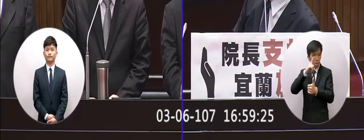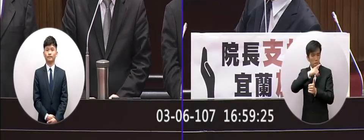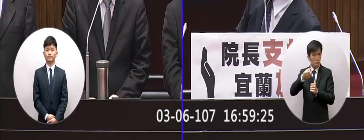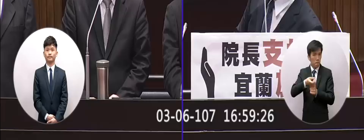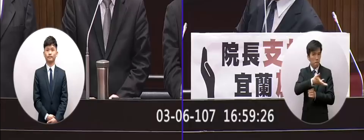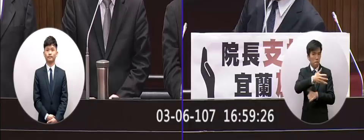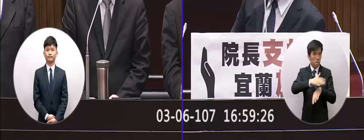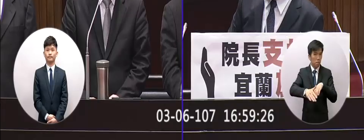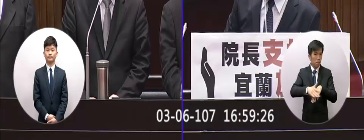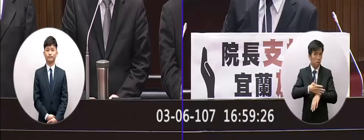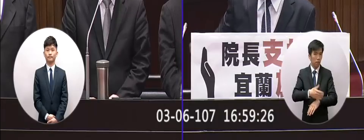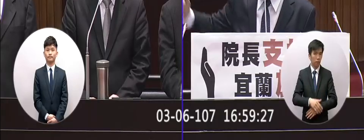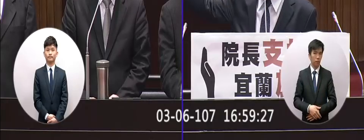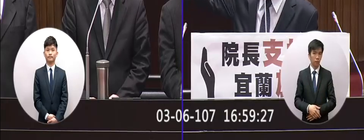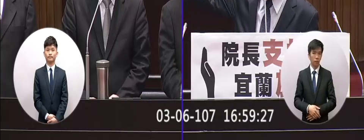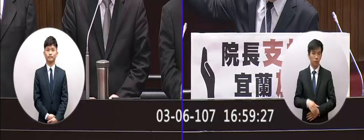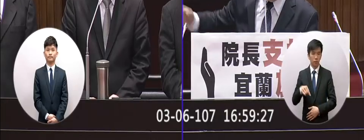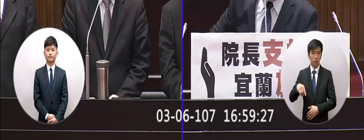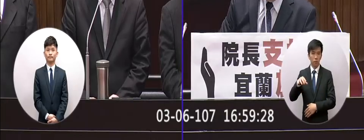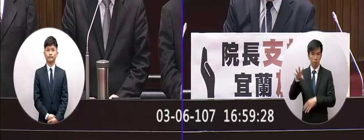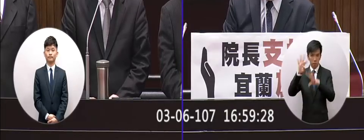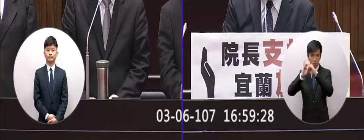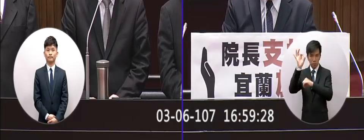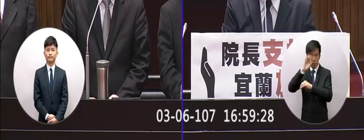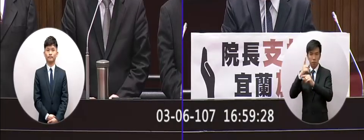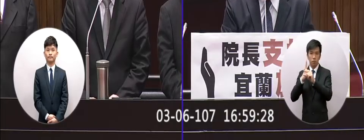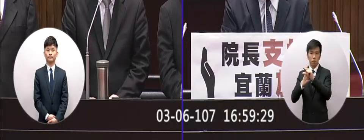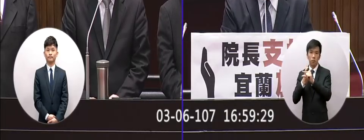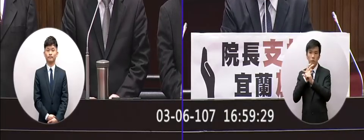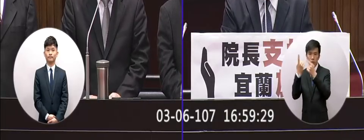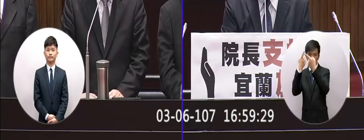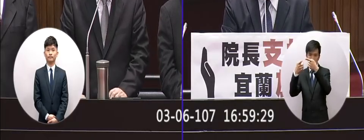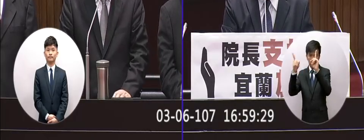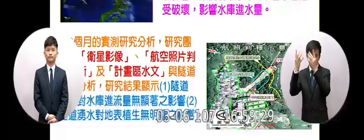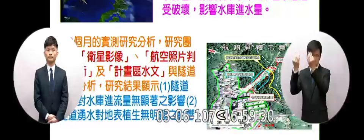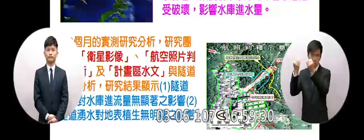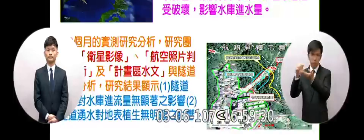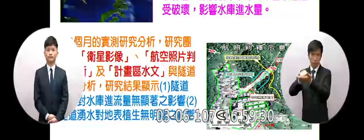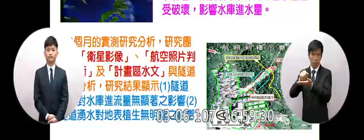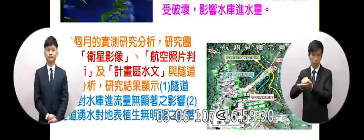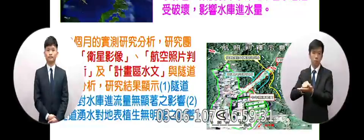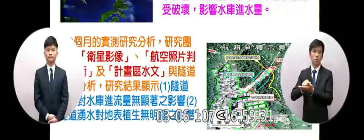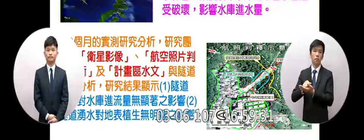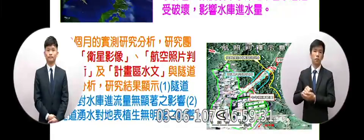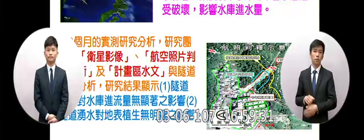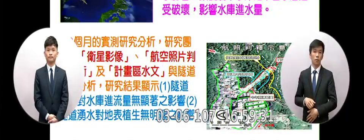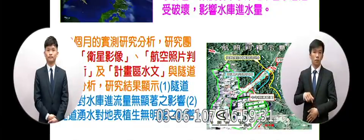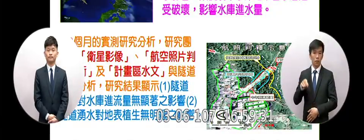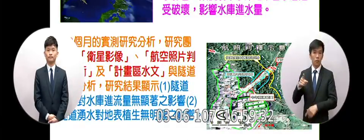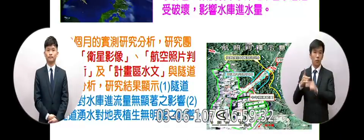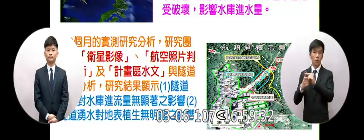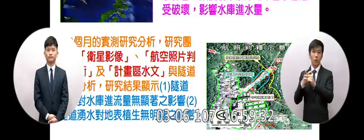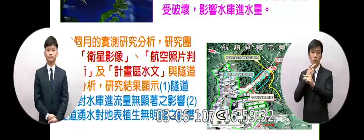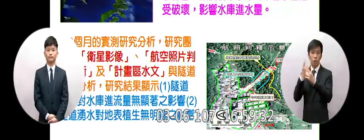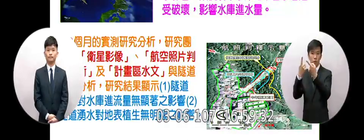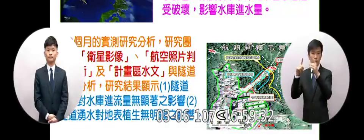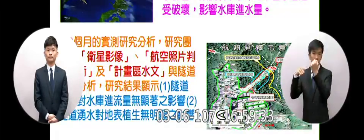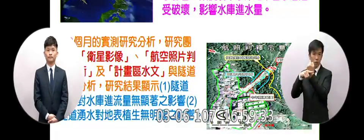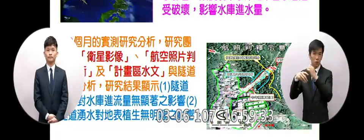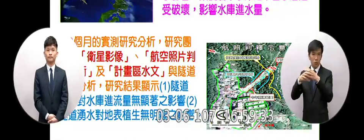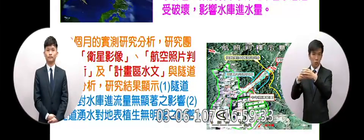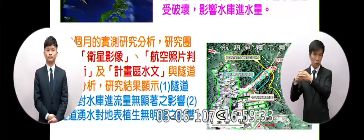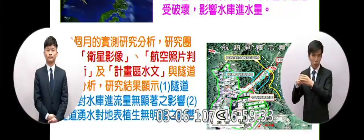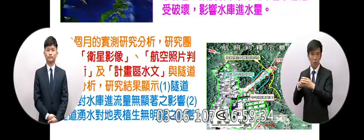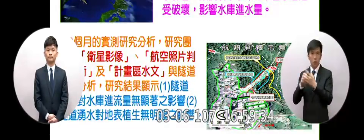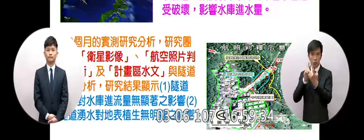研究报告给部院长了解一下哈。这是国立中央大学研究团队呢研究翡翠施